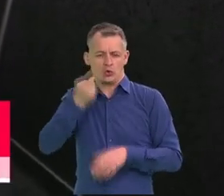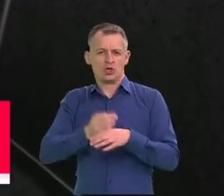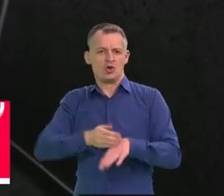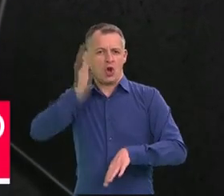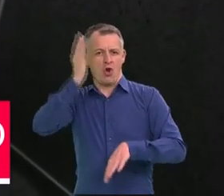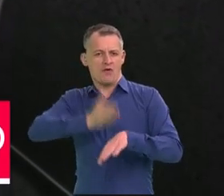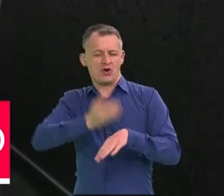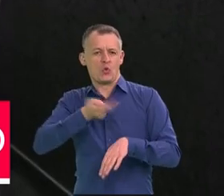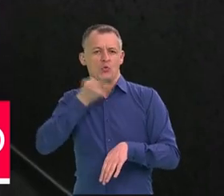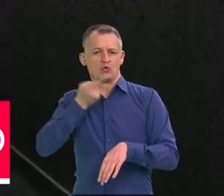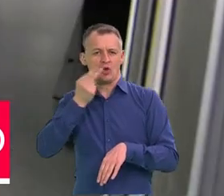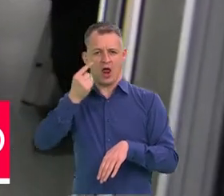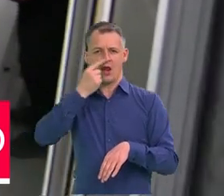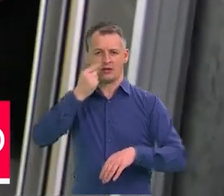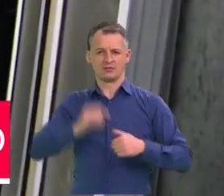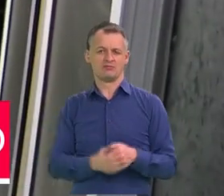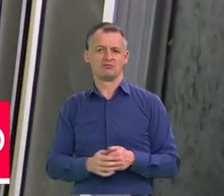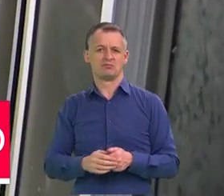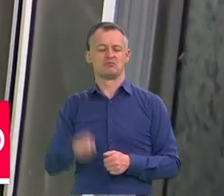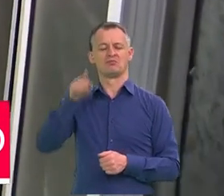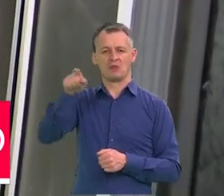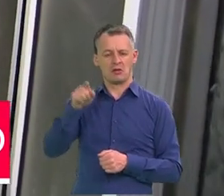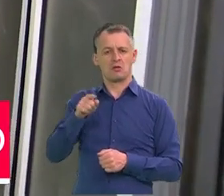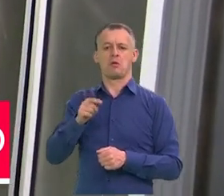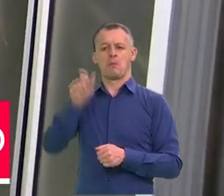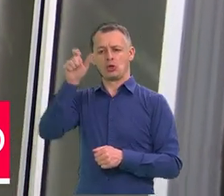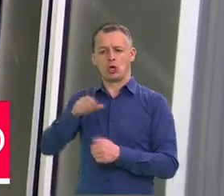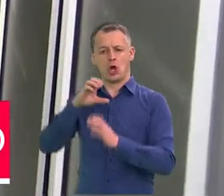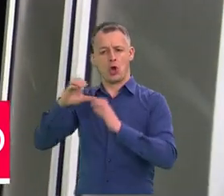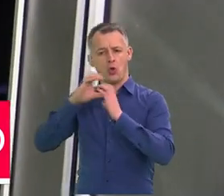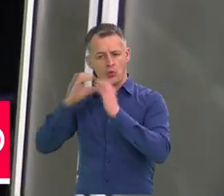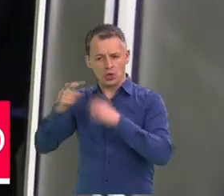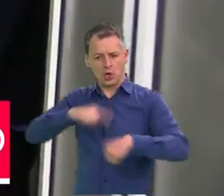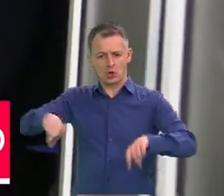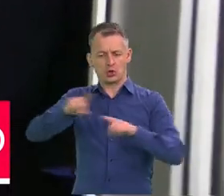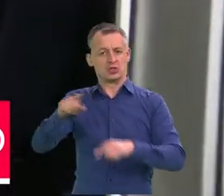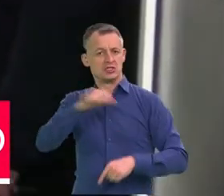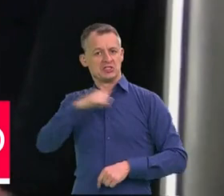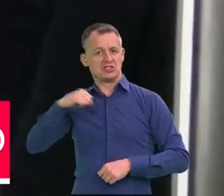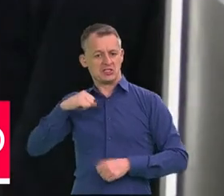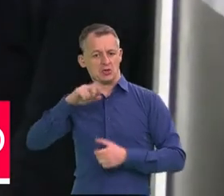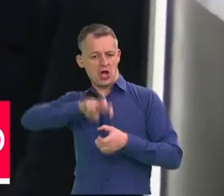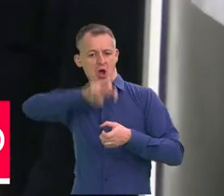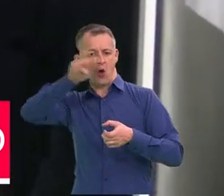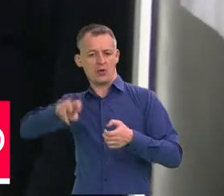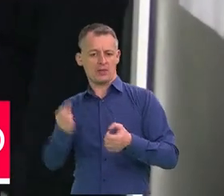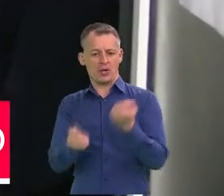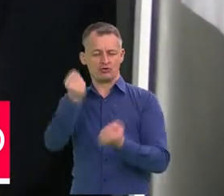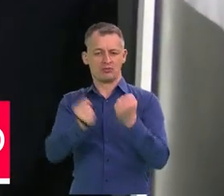nivelul piramidei nazale, conștient, cooperant, a ieșit singur din mașină. Este o